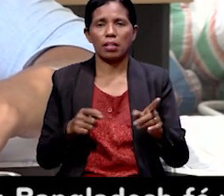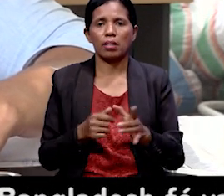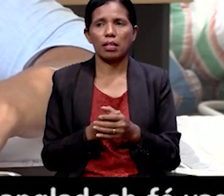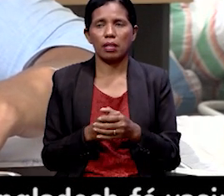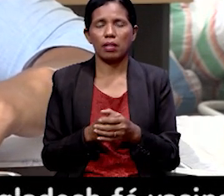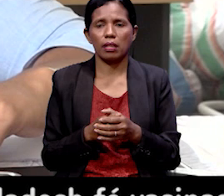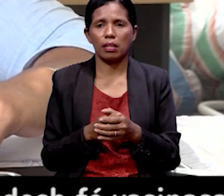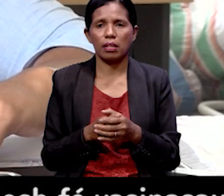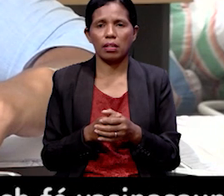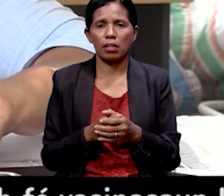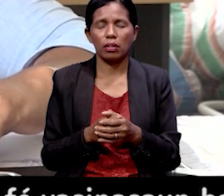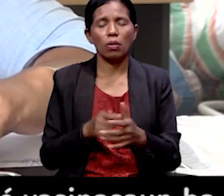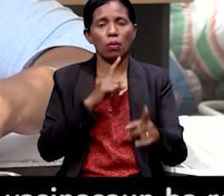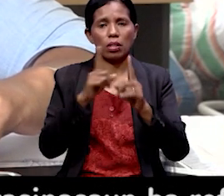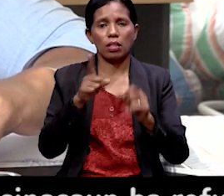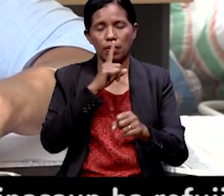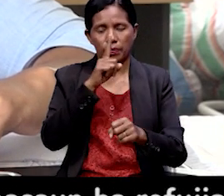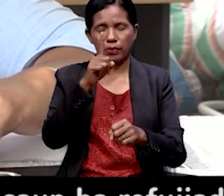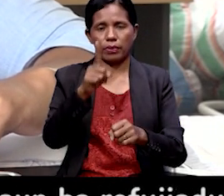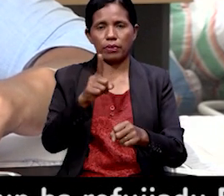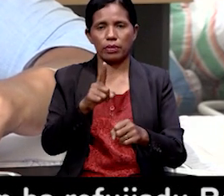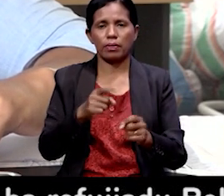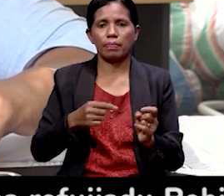confirma lolos kata nia